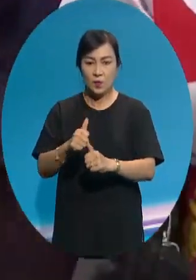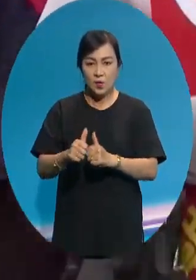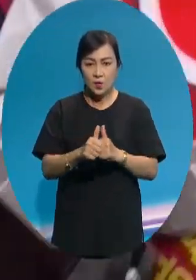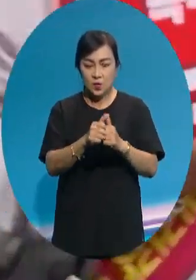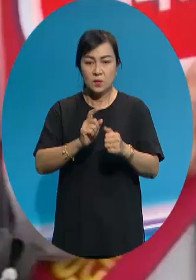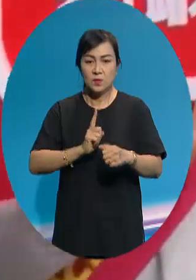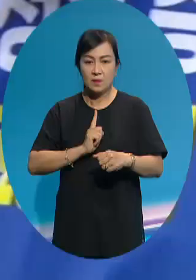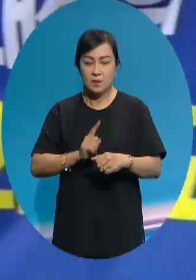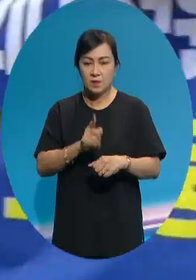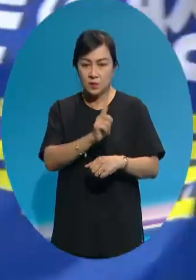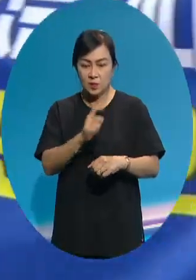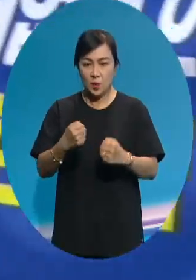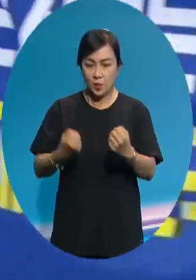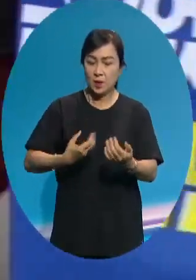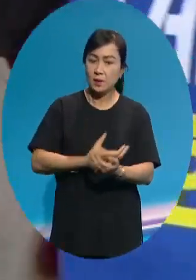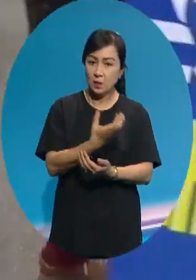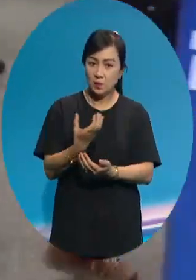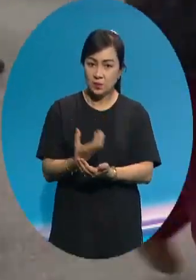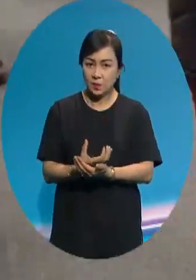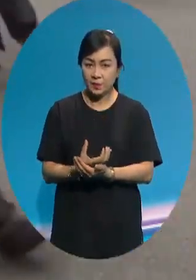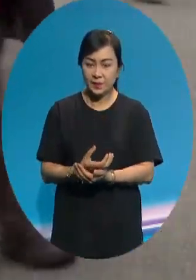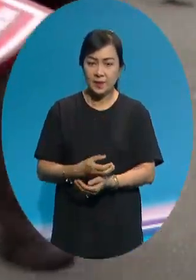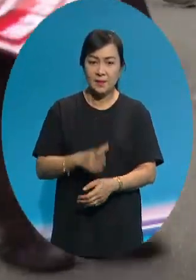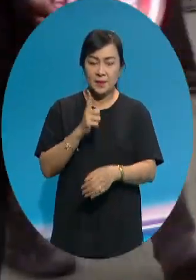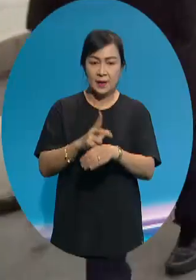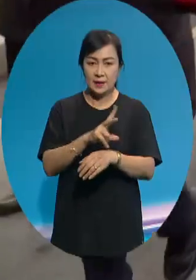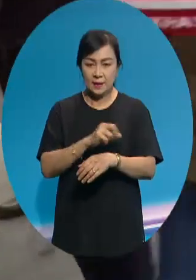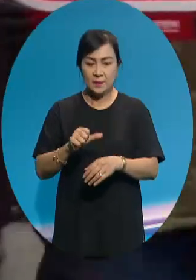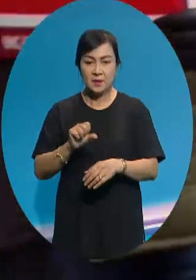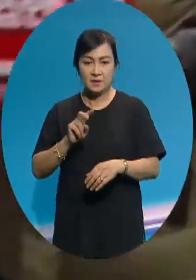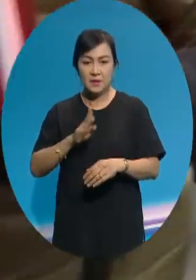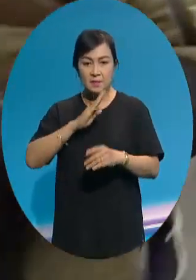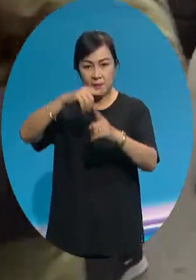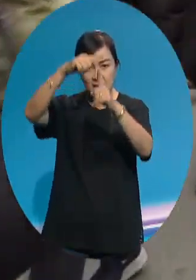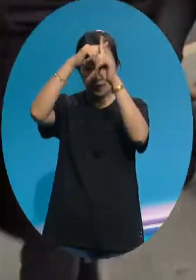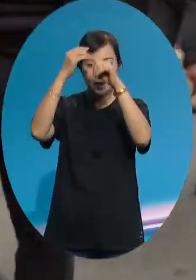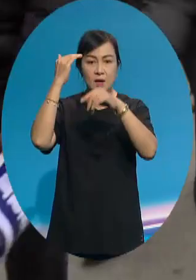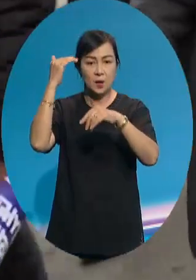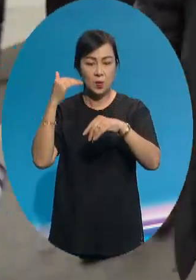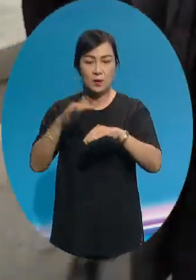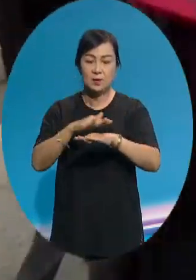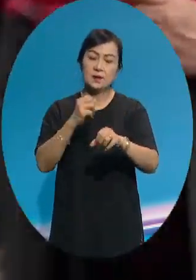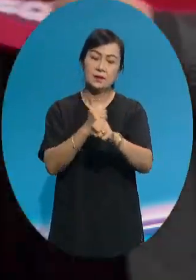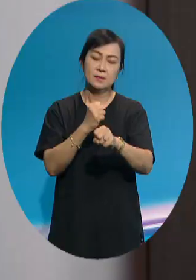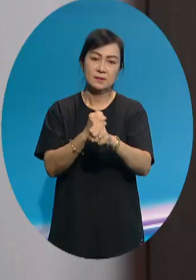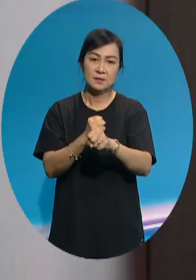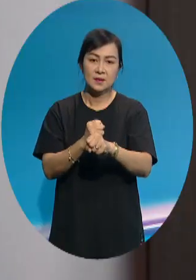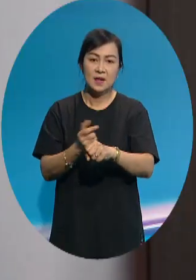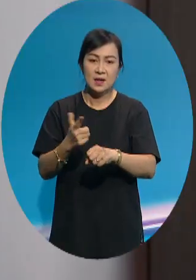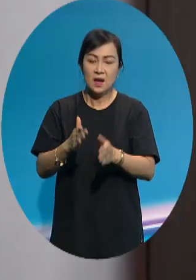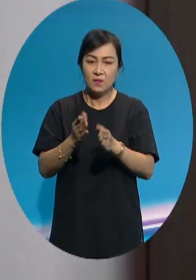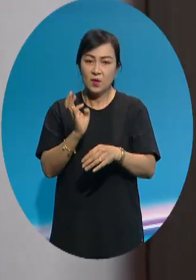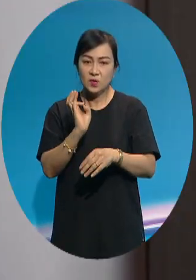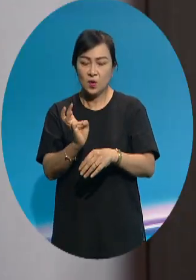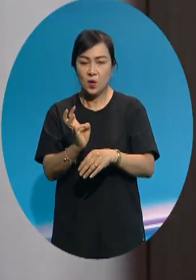chính sách Đơn Phương đe dọa sức khỏe cộng đồng hơn 7800 thực tập sinh và bác sĩ nội trú ở hàng Quốc đã nghỉ diệt đó chỉ là một phần